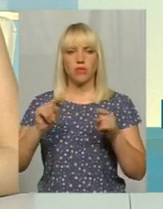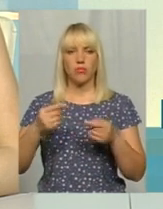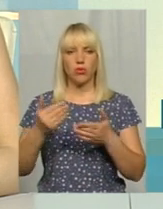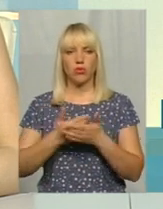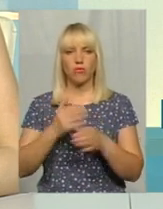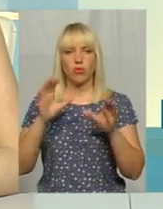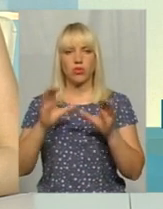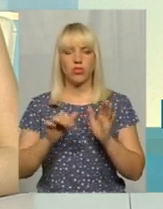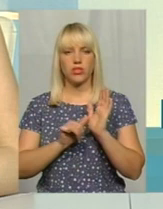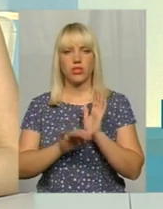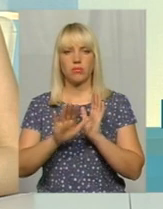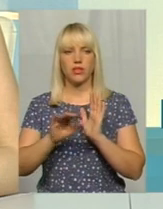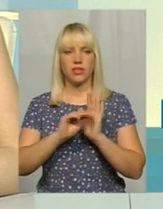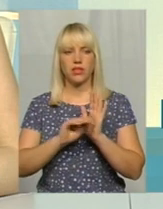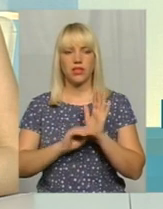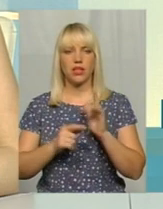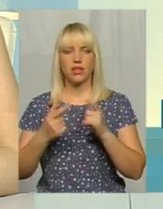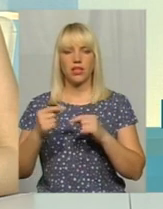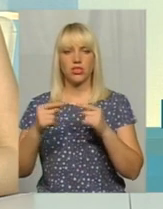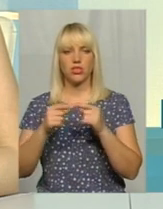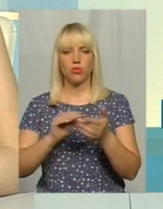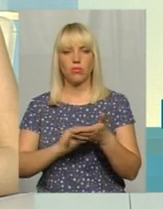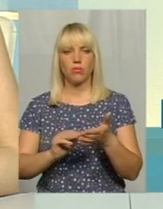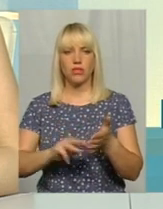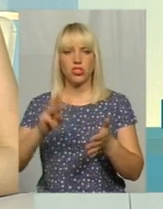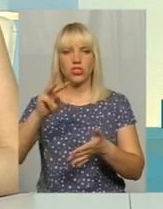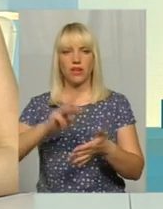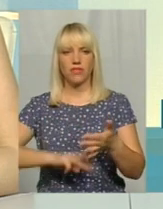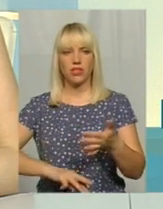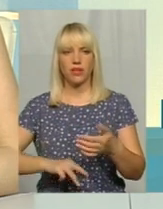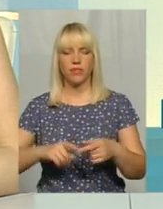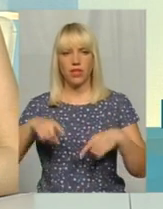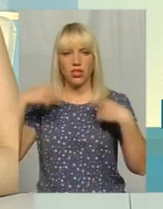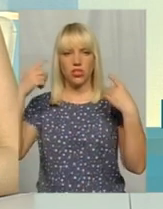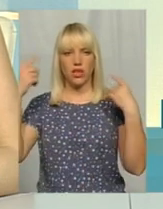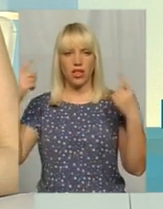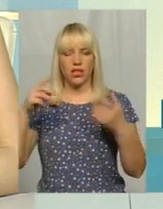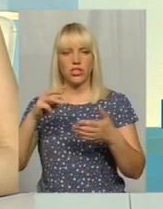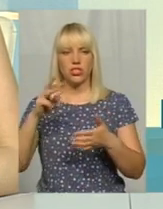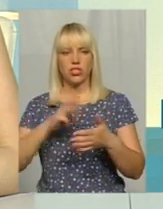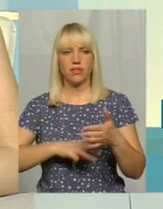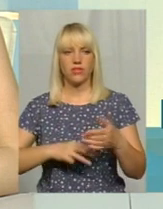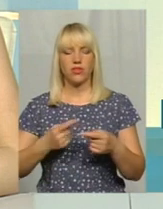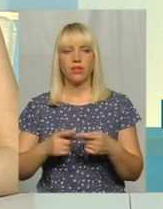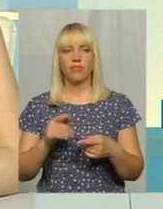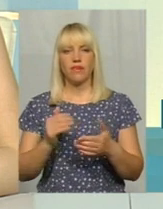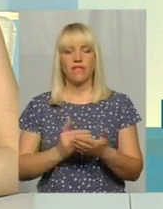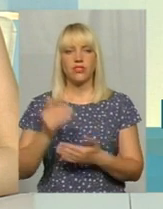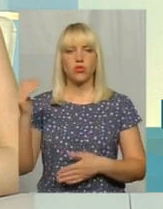є 65 стаття, де чітко прописані штрафні санкції. Шалені штрафні санкції, досить такі високі